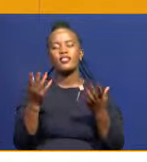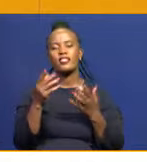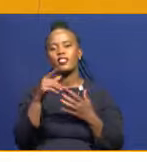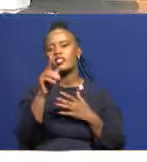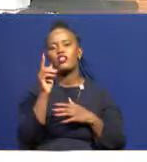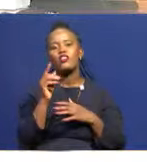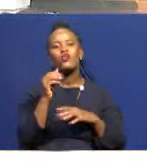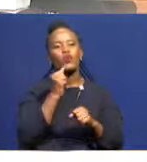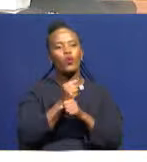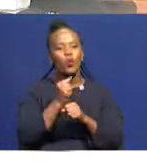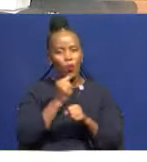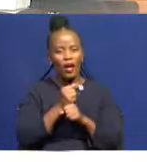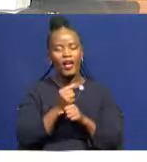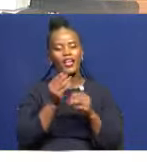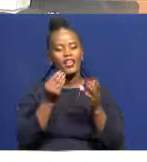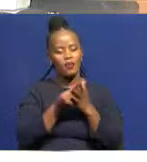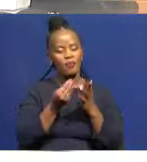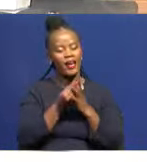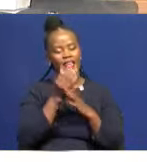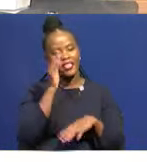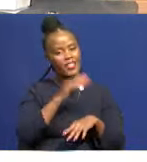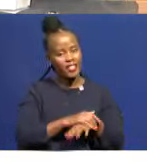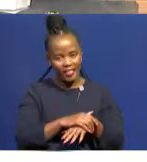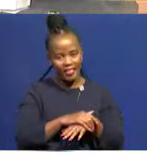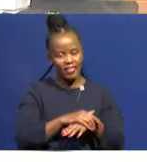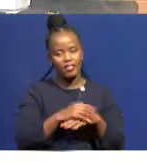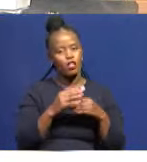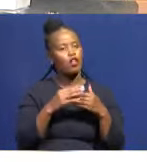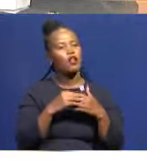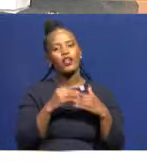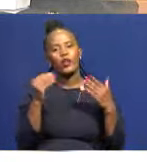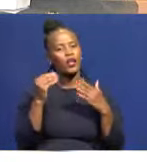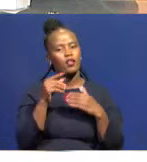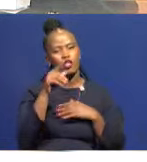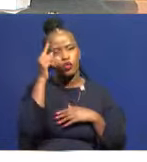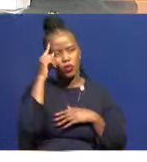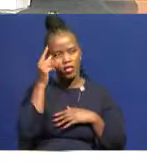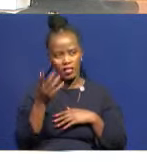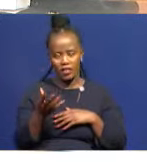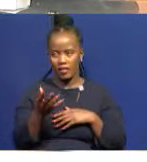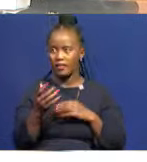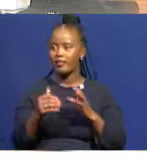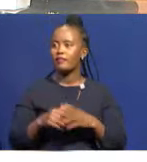inatoka. Bonyeza upate dola. Naam, unazungumziaje hiyo hatua?